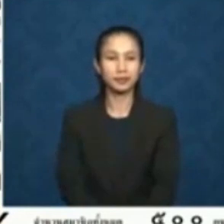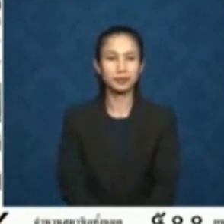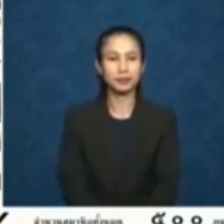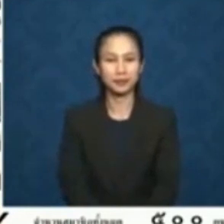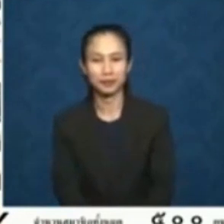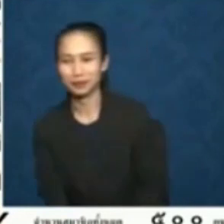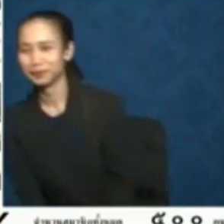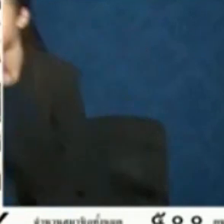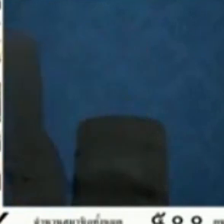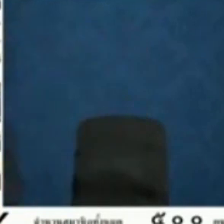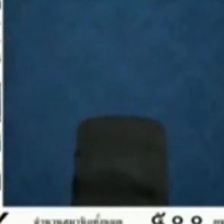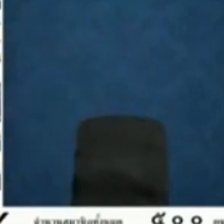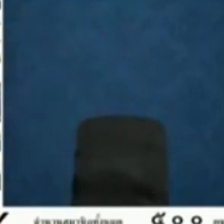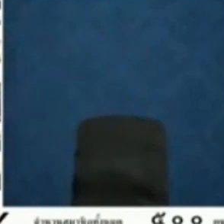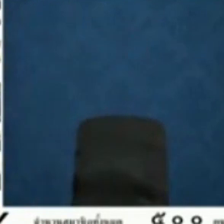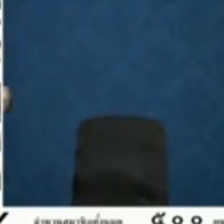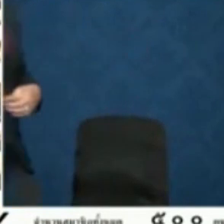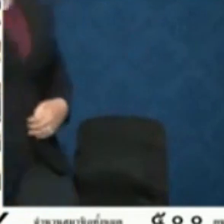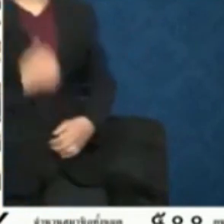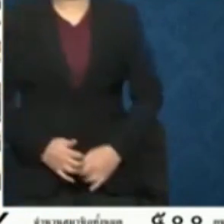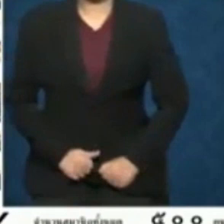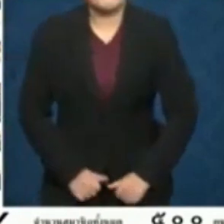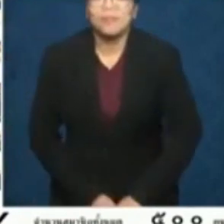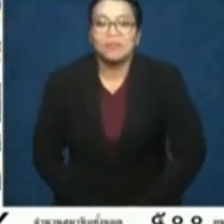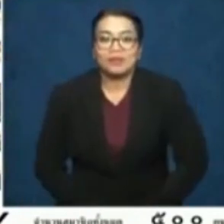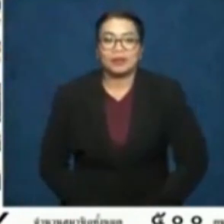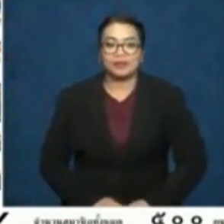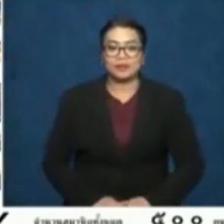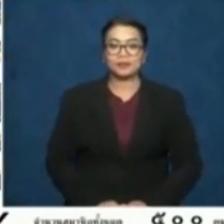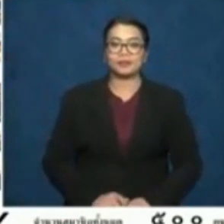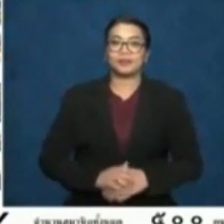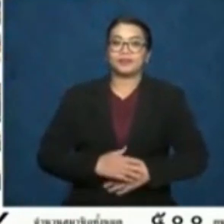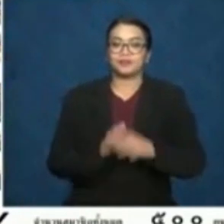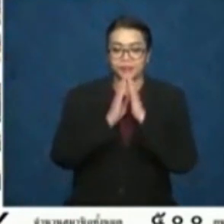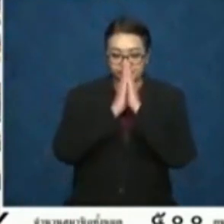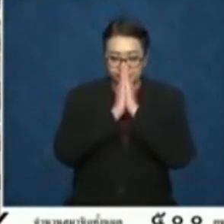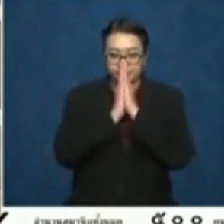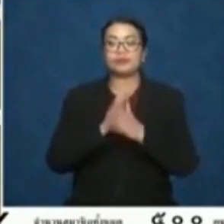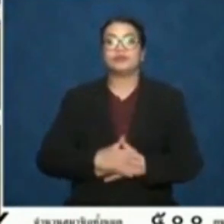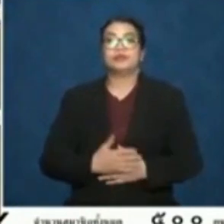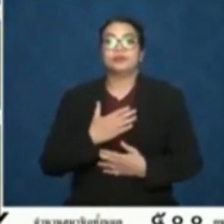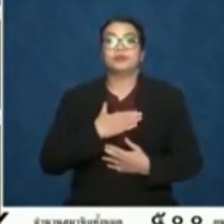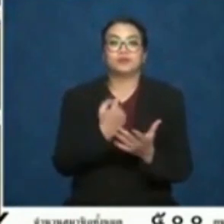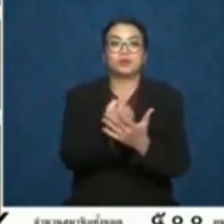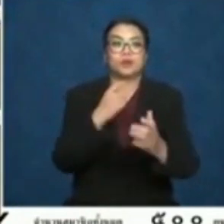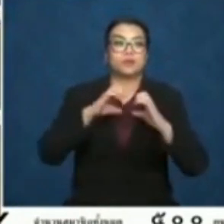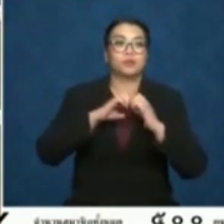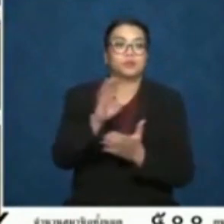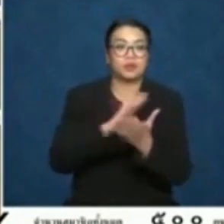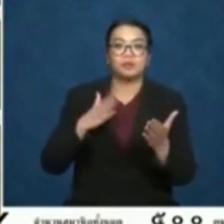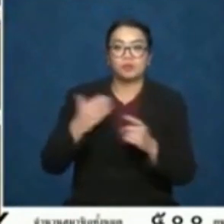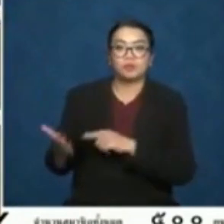ครับ ครับขอบค ุณ2นาทีครับ ขอบคุณคุณนิดครับท่านประธานที่เคารพครับผมวรศิษย์เรียมประสิทธิ์ครับสมาชิกสภาผู้แทนราษฎ